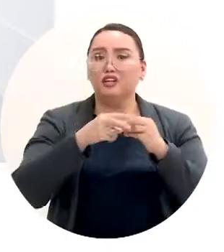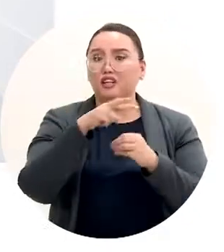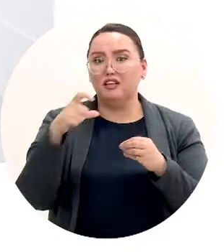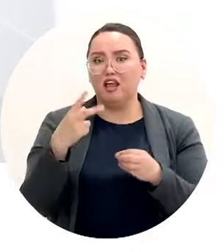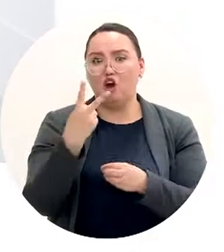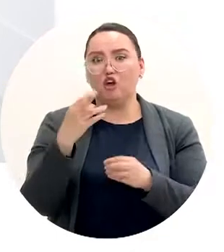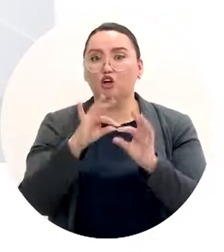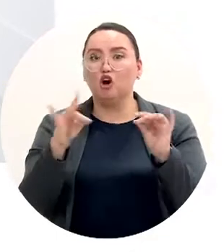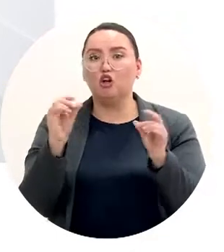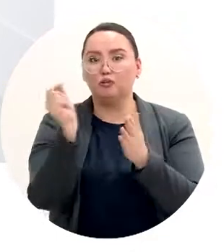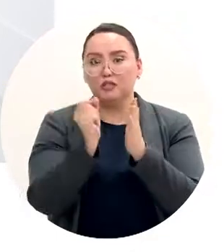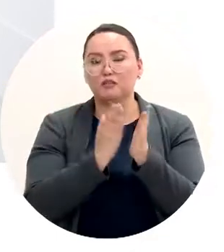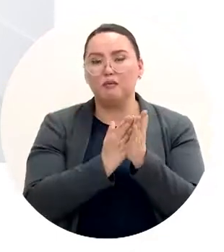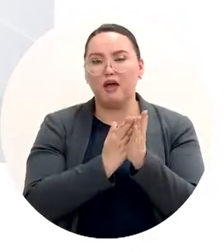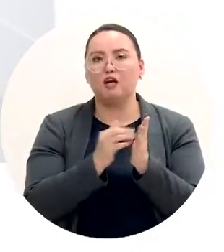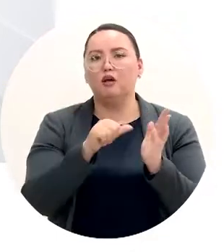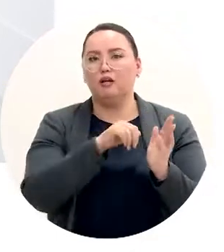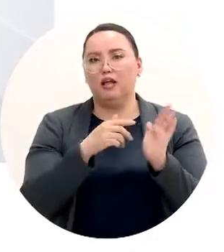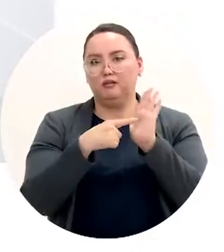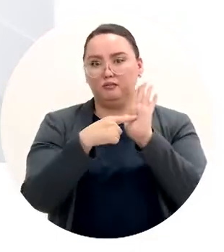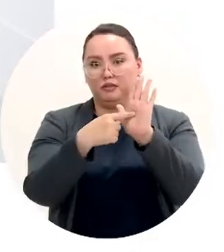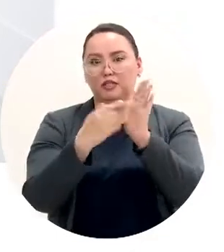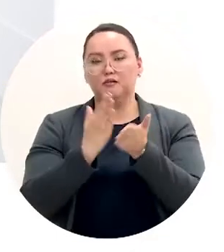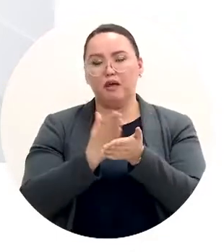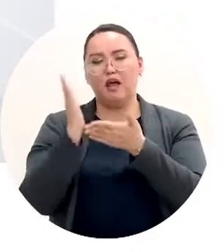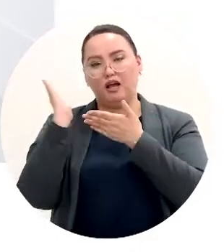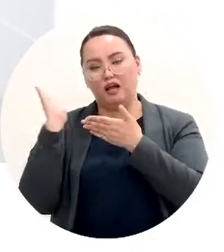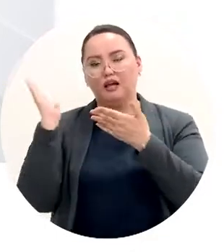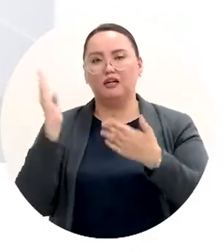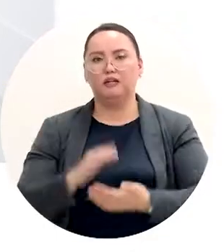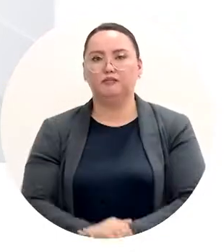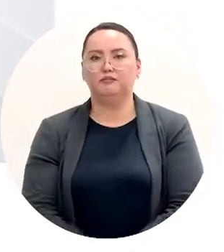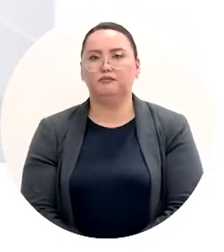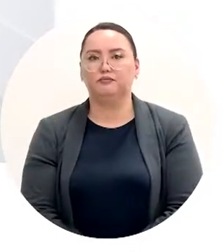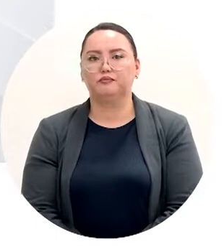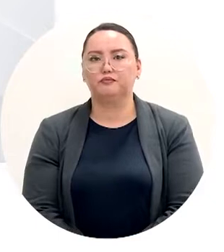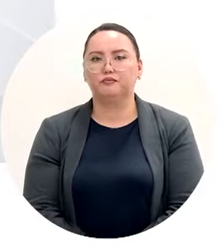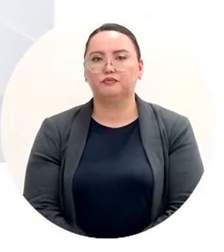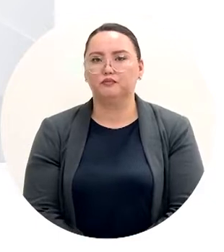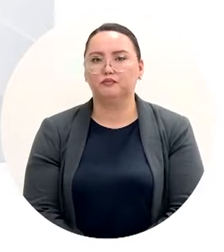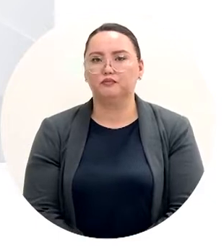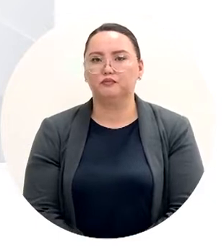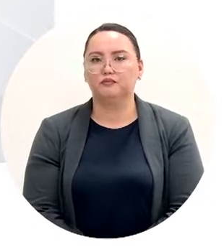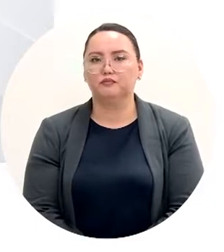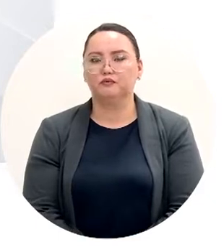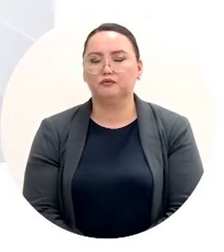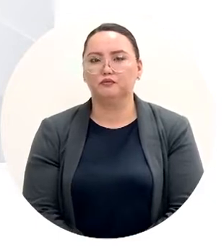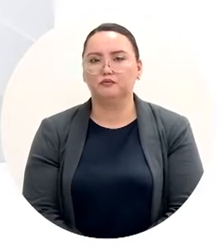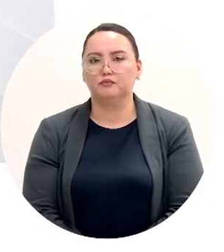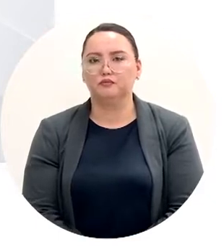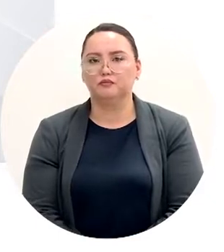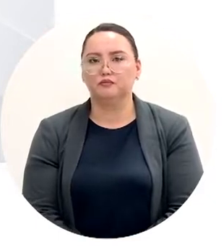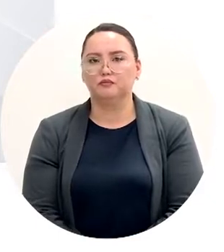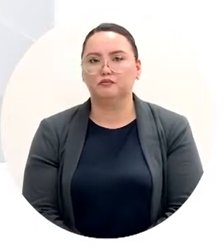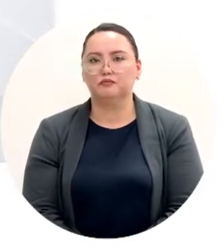бичиж байгааг ажиглаараа хүмүүдээ. Гилээ гэдгийг гол төлөв монгол бичигт уртыг тэмдэглэхдээ ЭИ гэсэн бүтцээр гол төлөв